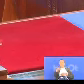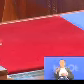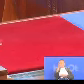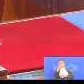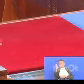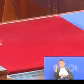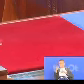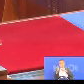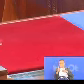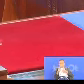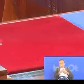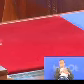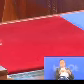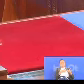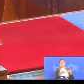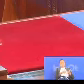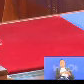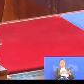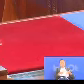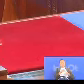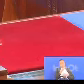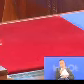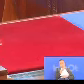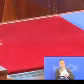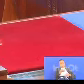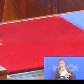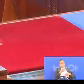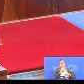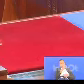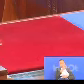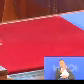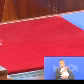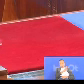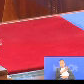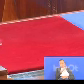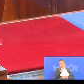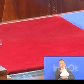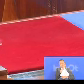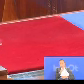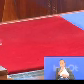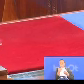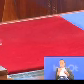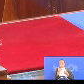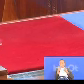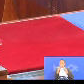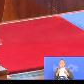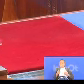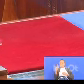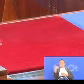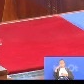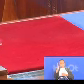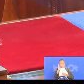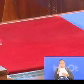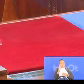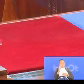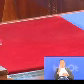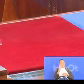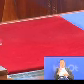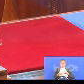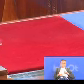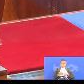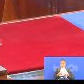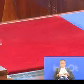kwemoi Ya tumbak MH eshima naibu spika kutoka na ji tiada zilan na serik jumla Ya shilingi